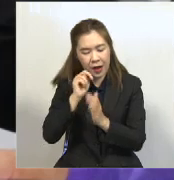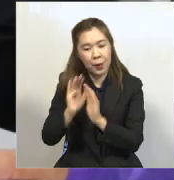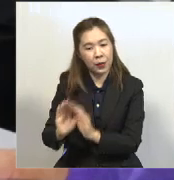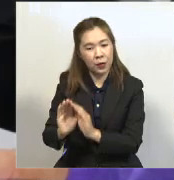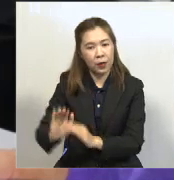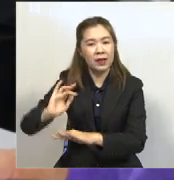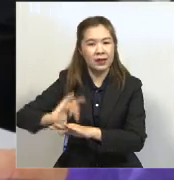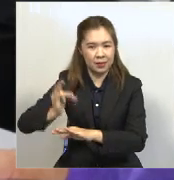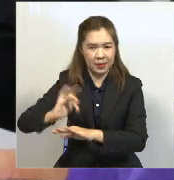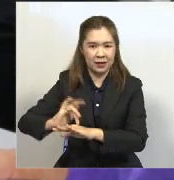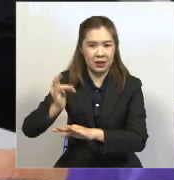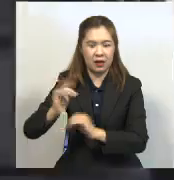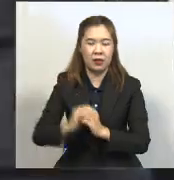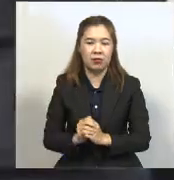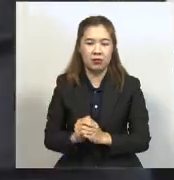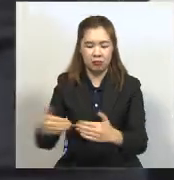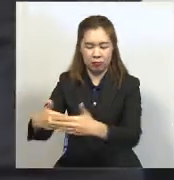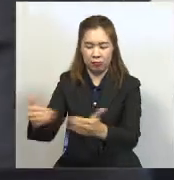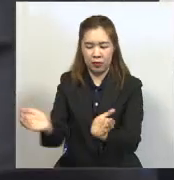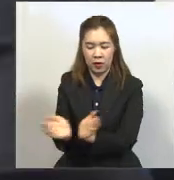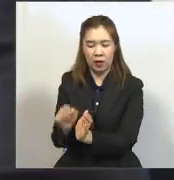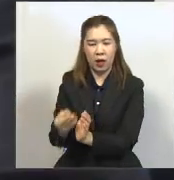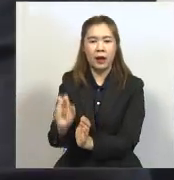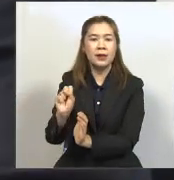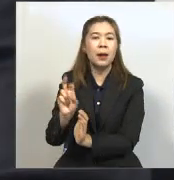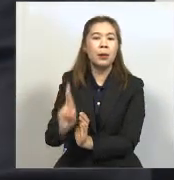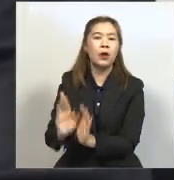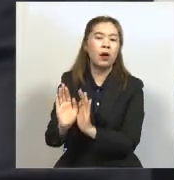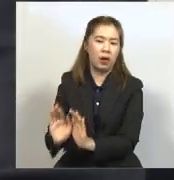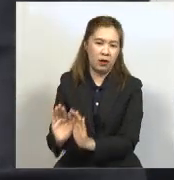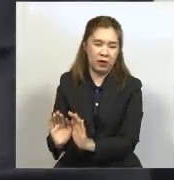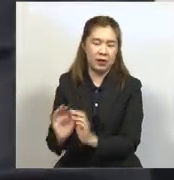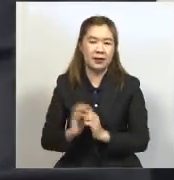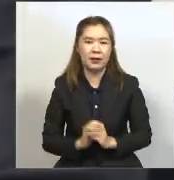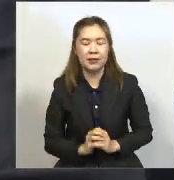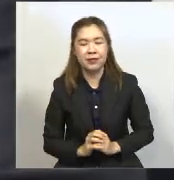งน้ำธรรมชาติในพื้นที่เพื่อเป็นแหล่งน้ำดิบสำรองไว้ผลิตน้ำประปา